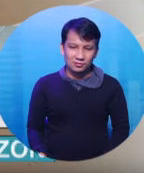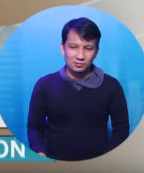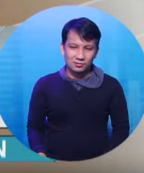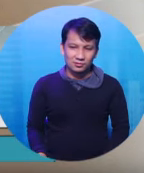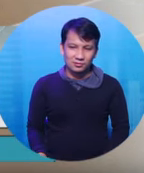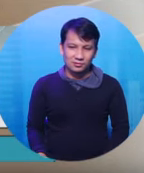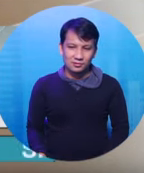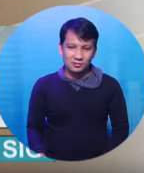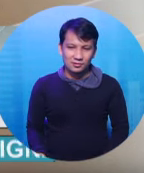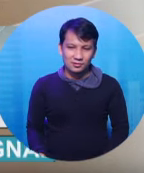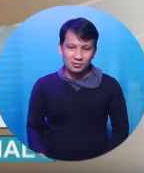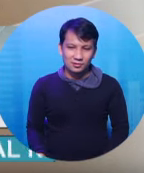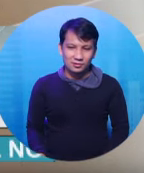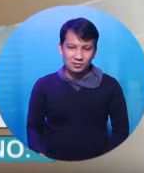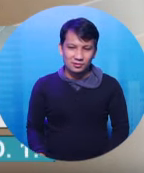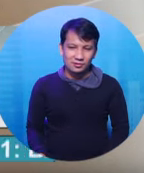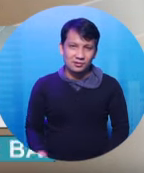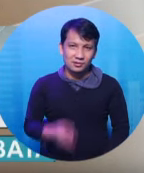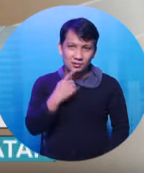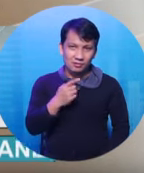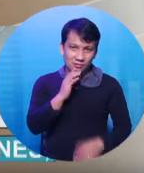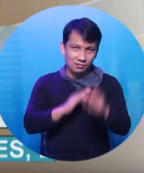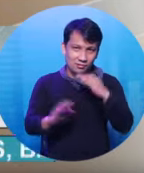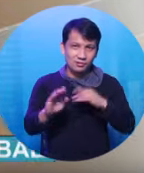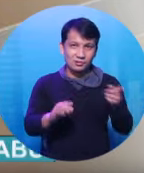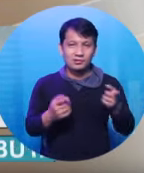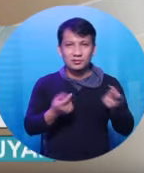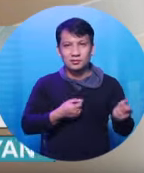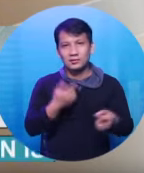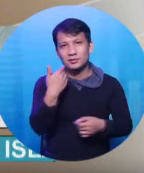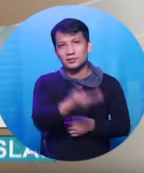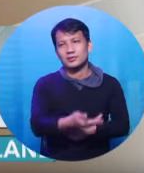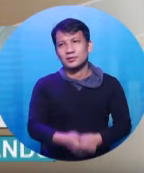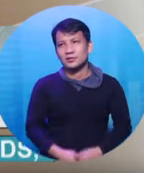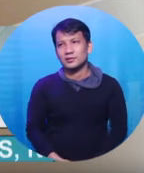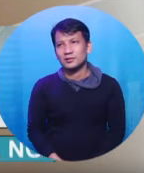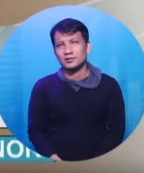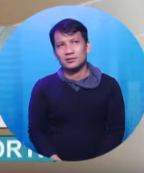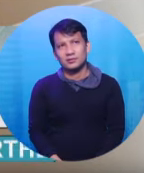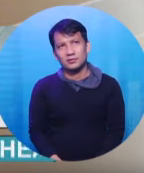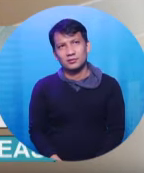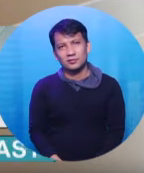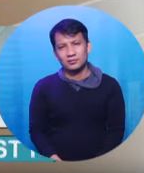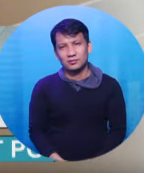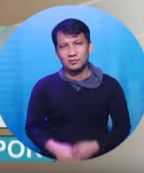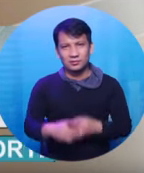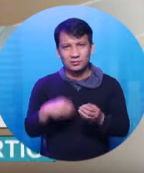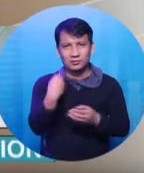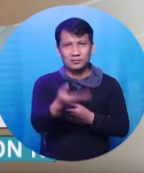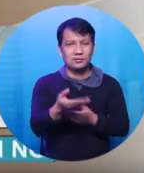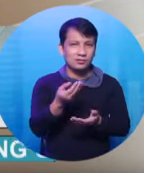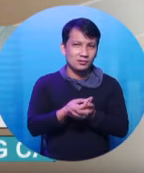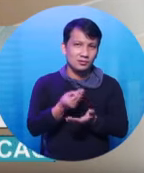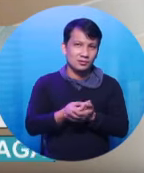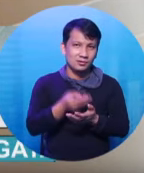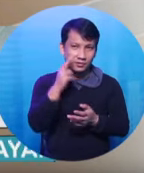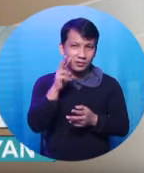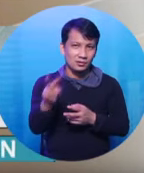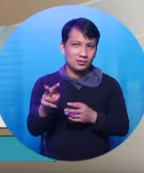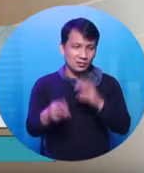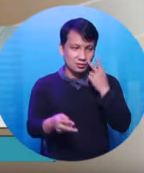ano eh. Ako na nga lang nagpapakumbaba sa'yo, tapos ganun ka pa. May nagpapadala sa'yo ng pera, mag-asawa tayo, hindi, tapos nung nahuli,